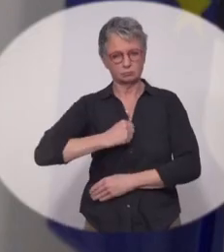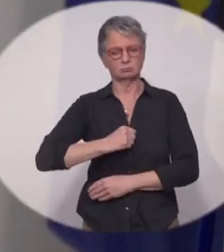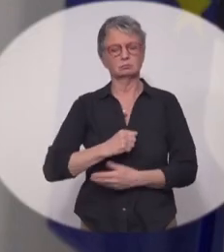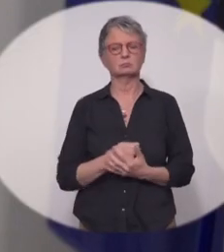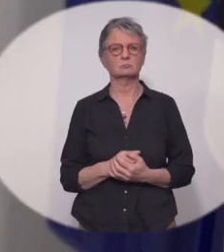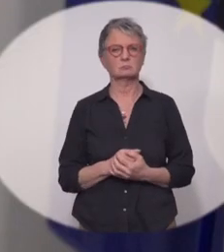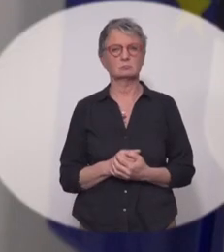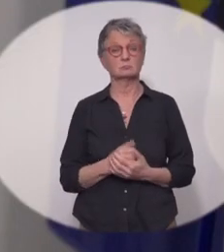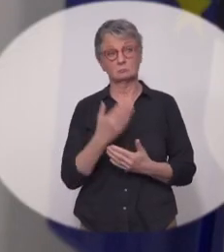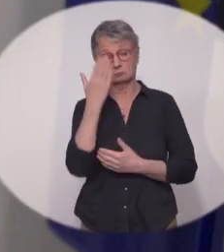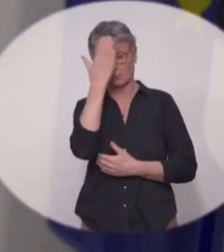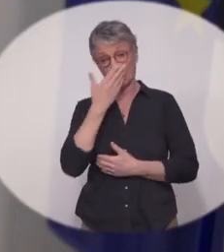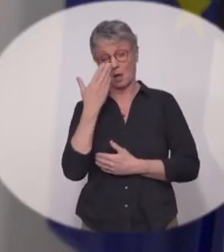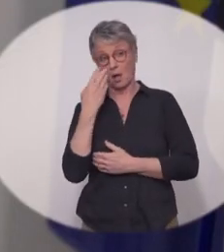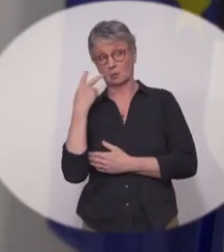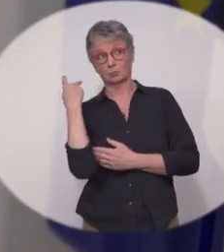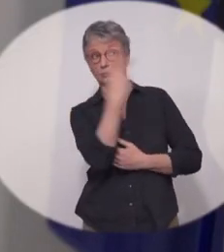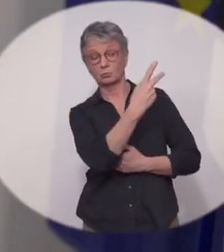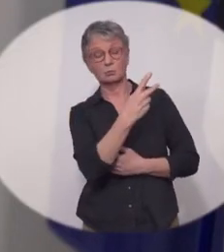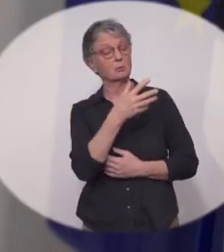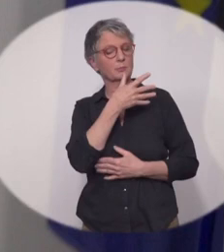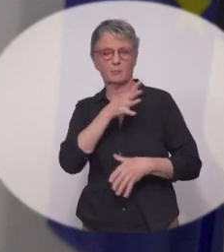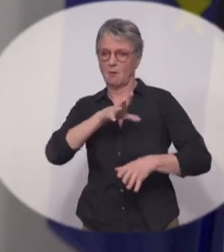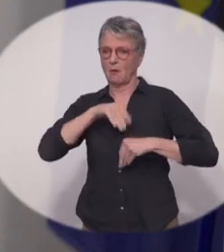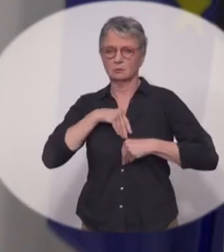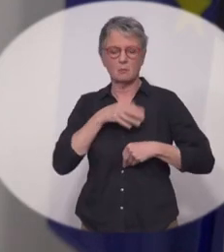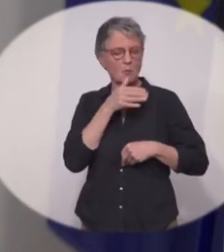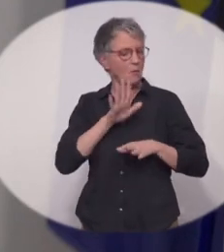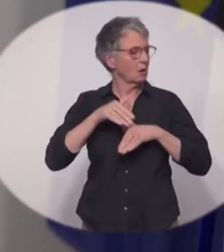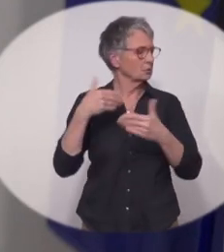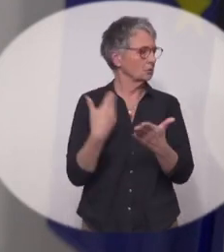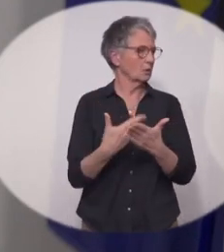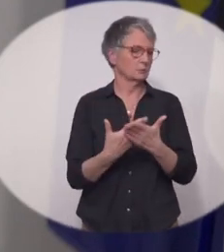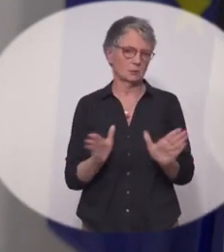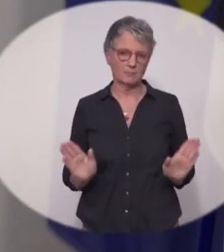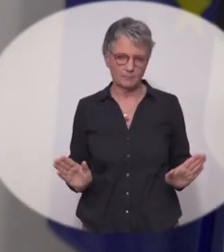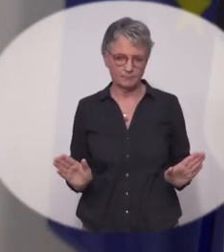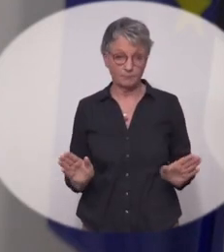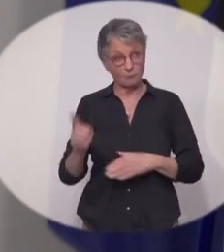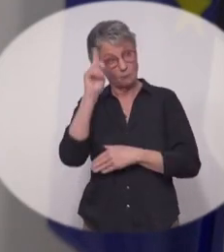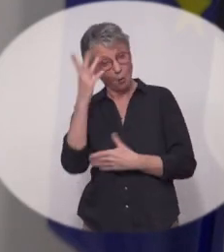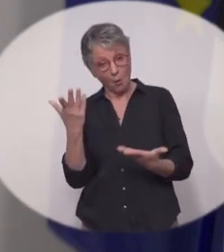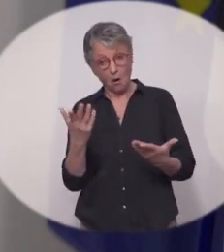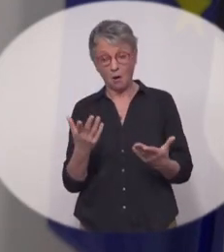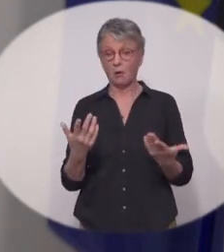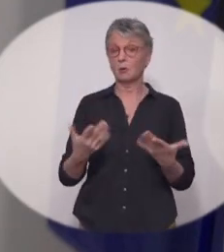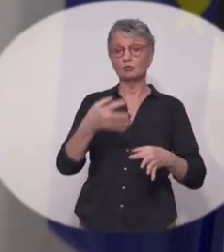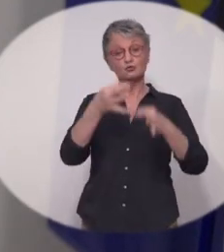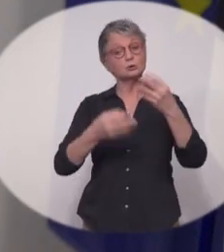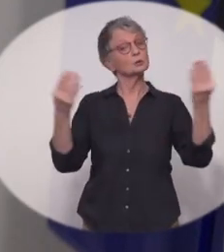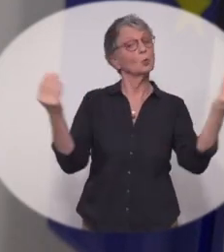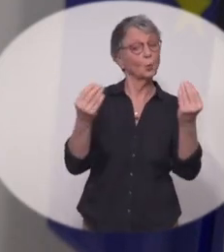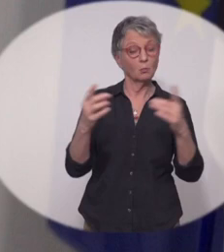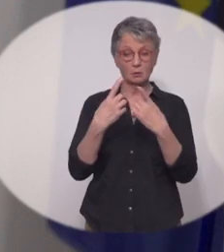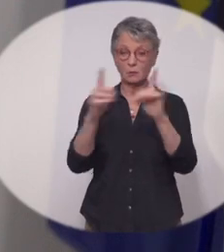cette attitude n'est pas acceptable et ne pourra pas être acceptée parce qu'elle bafoue la justice et la